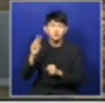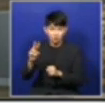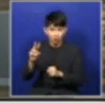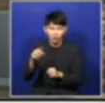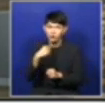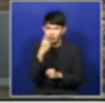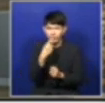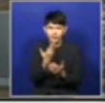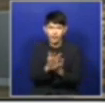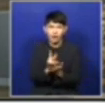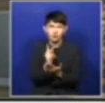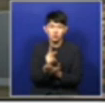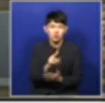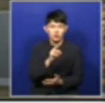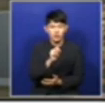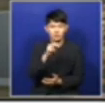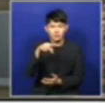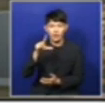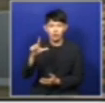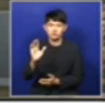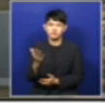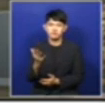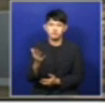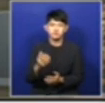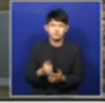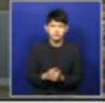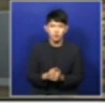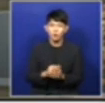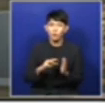ที่ไม่เป็น NPL แสดงและแสดงว่า